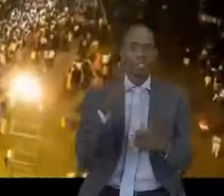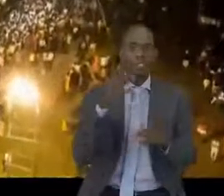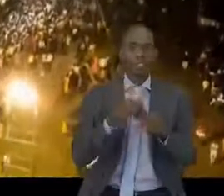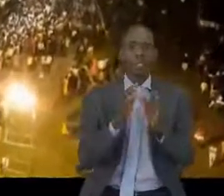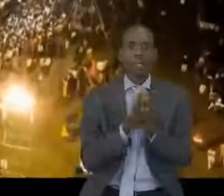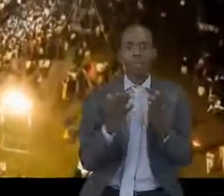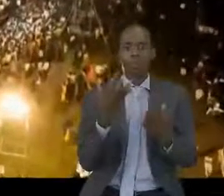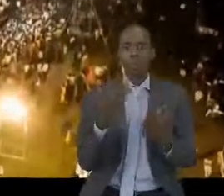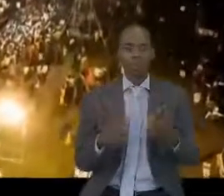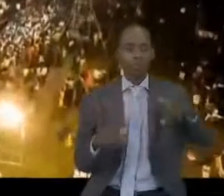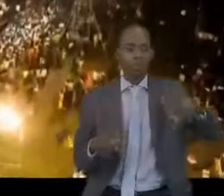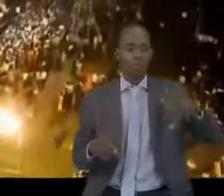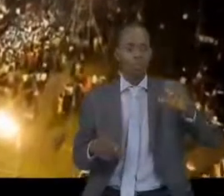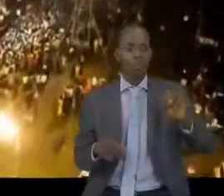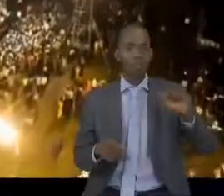105,